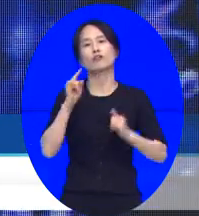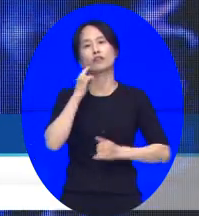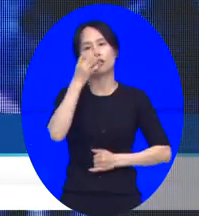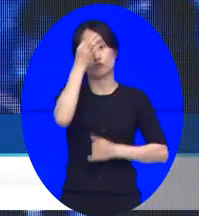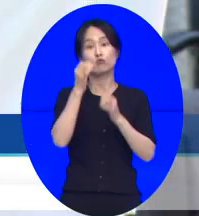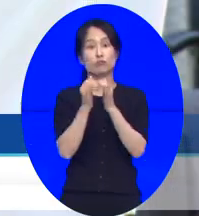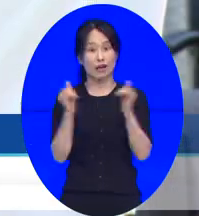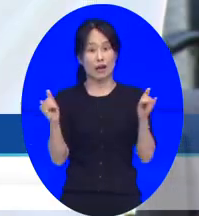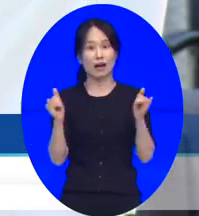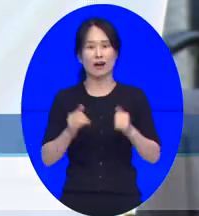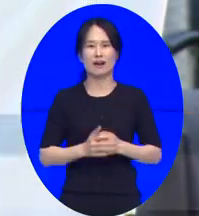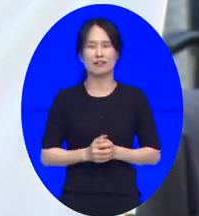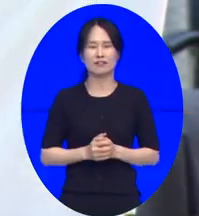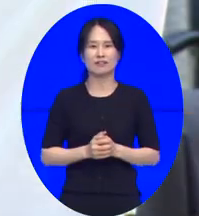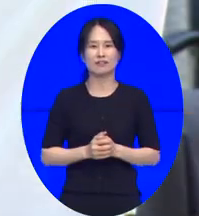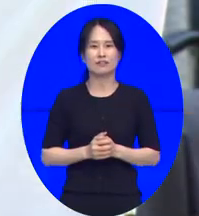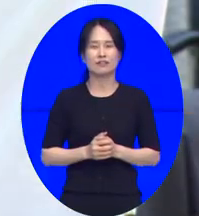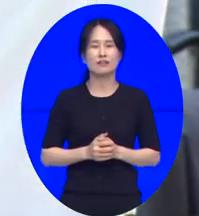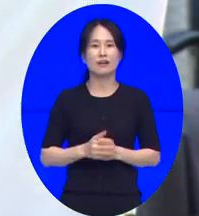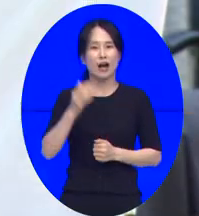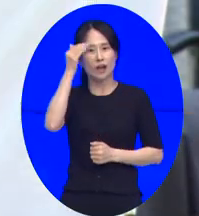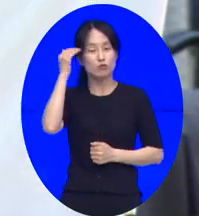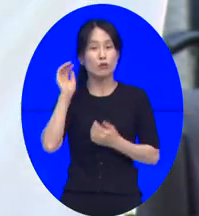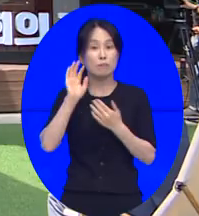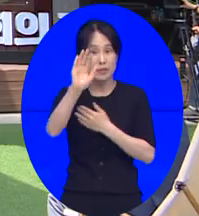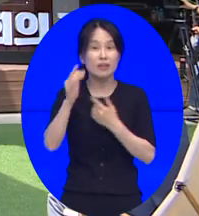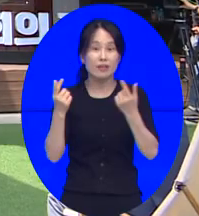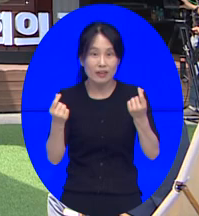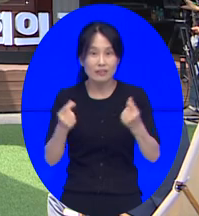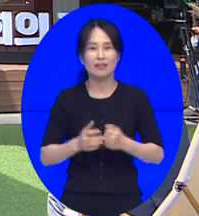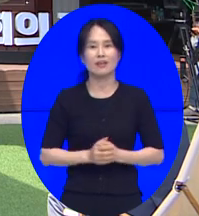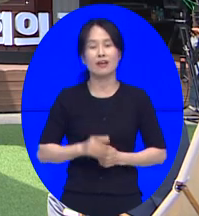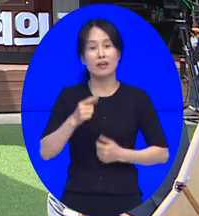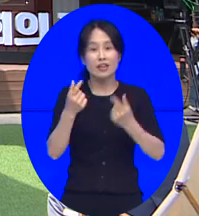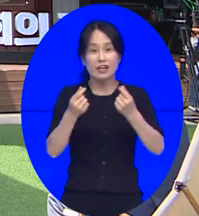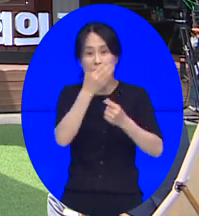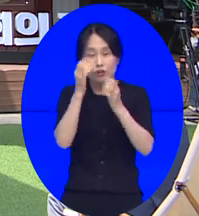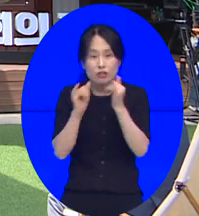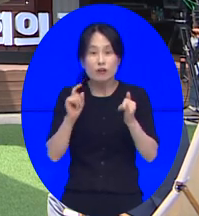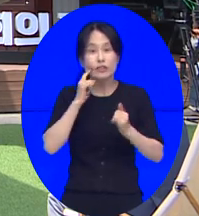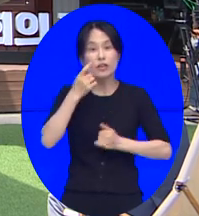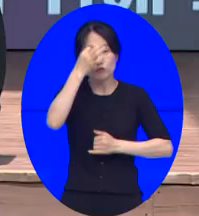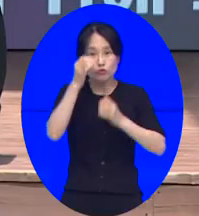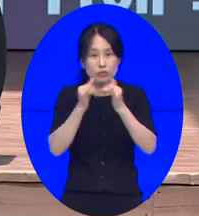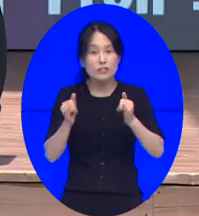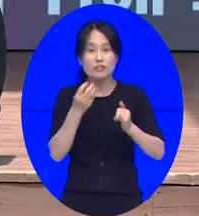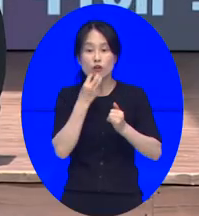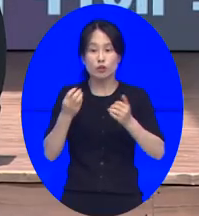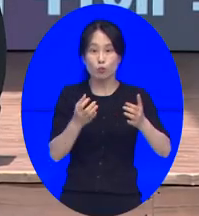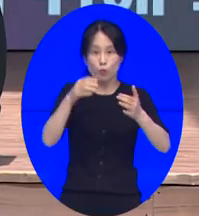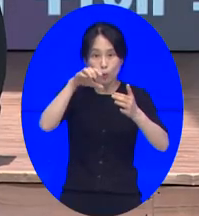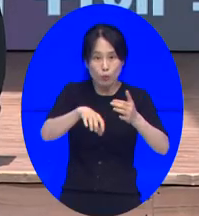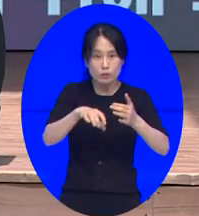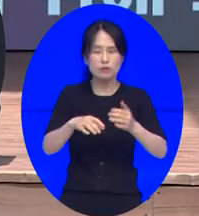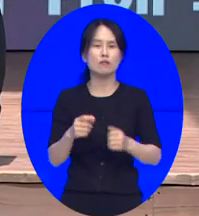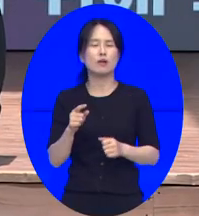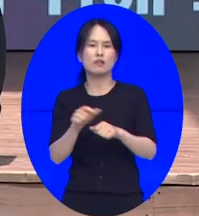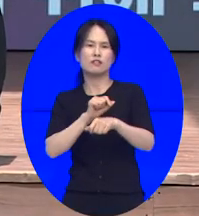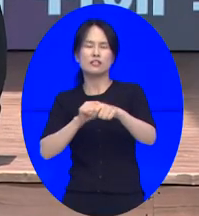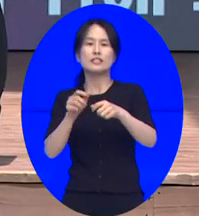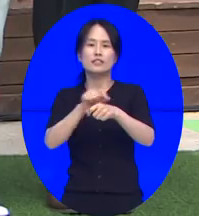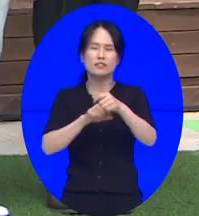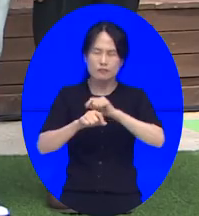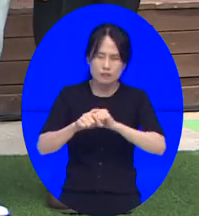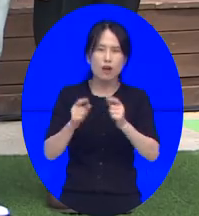예술가들. K-콘텐츠의 미래이기도 합니다. 이런 청년 예술인들이 경기도에선 앞으로 직접 예술